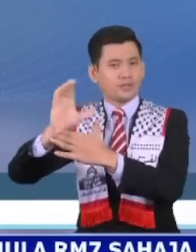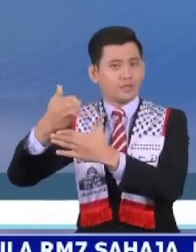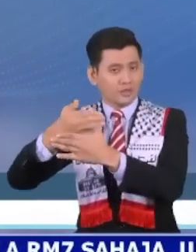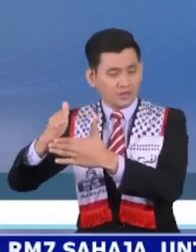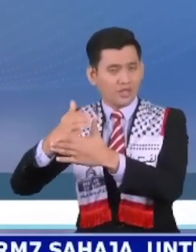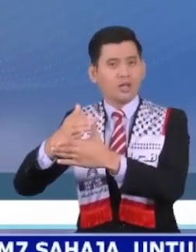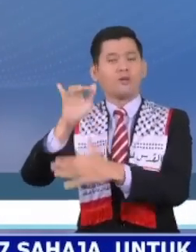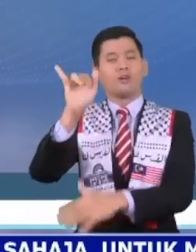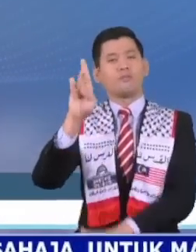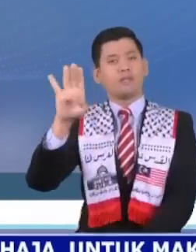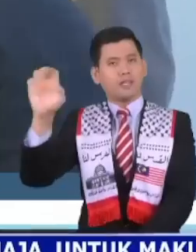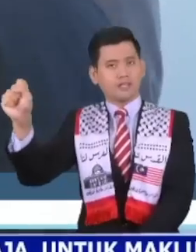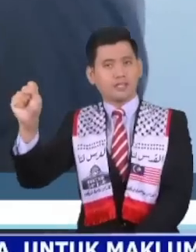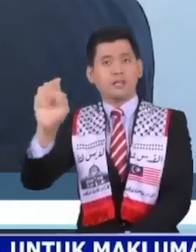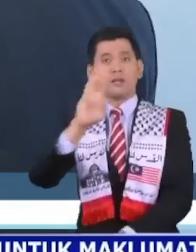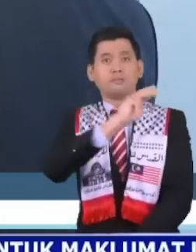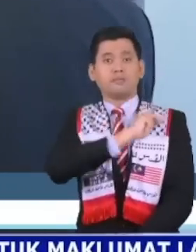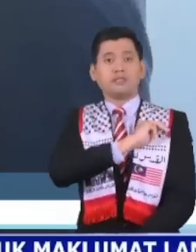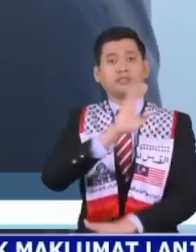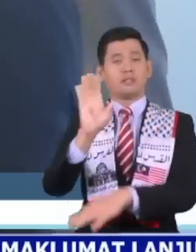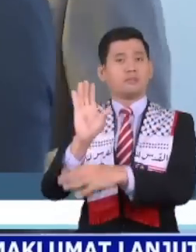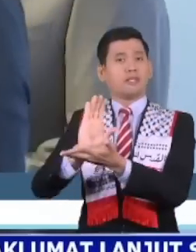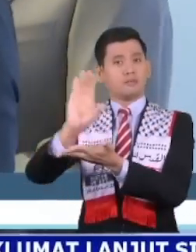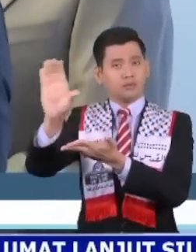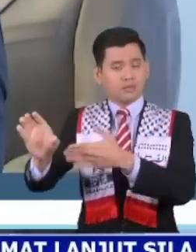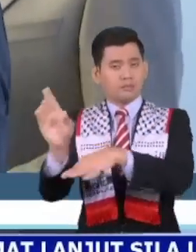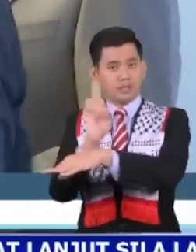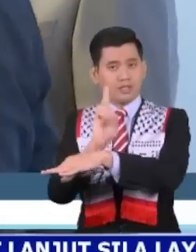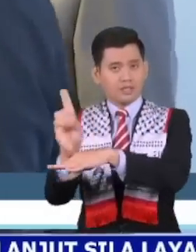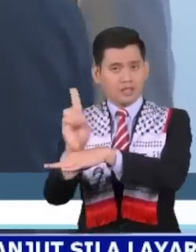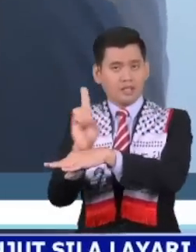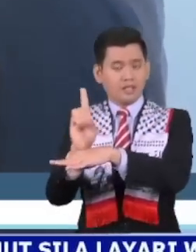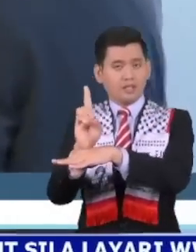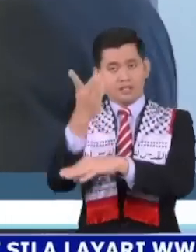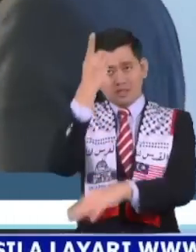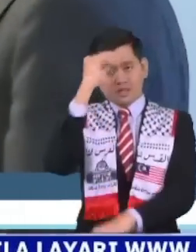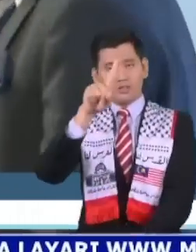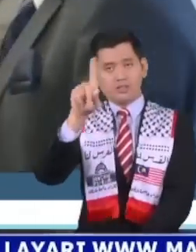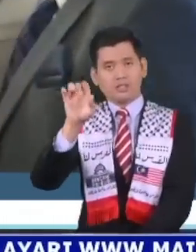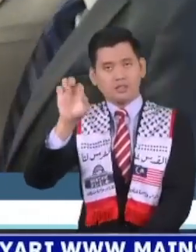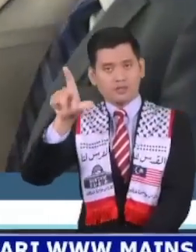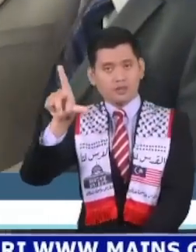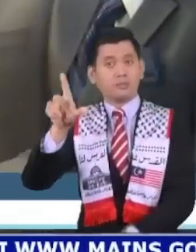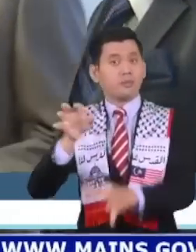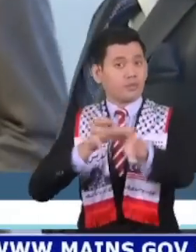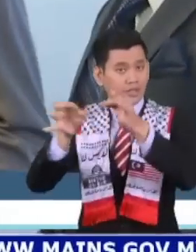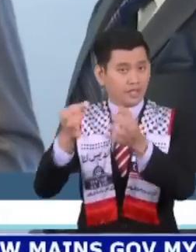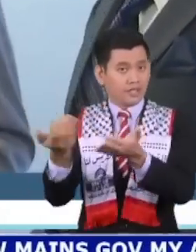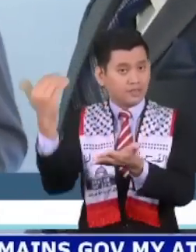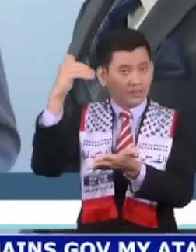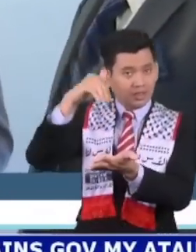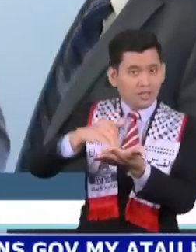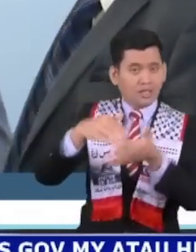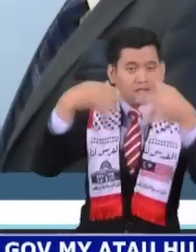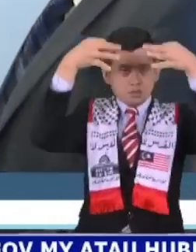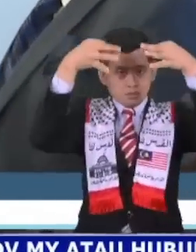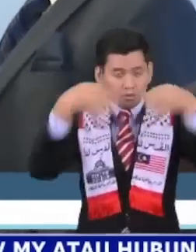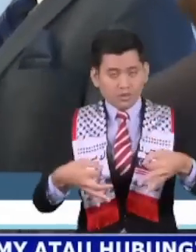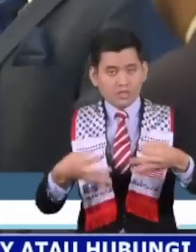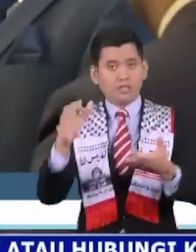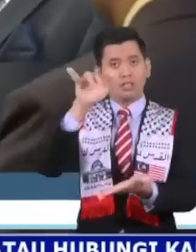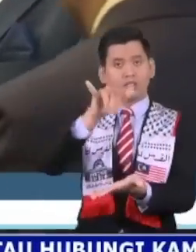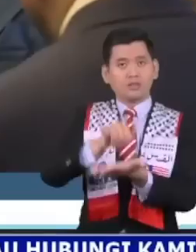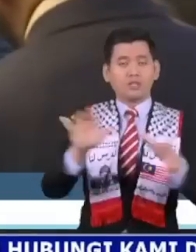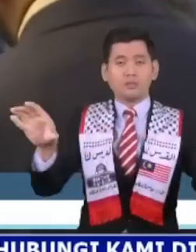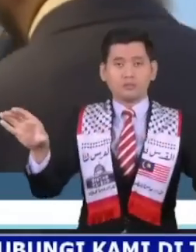Berhad. Menteri Pelaburan, Perdagangan dan Industri Tengku Datuk Seri Zafrul Tengku Abdul Aziz berkata pihaknya mengalu-alukan keputusan strategik